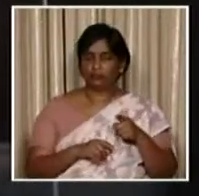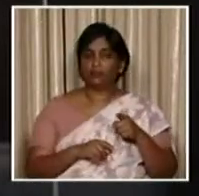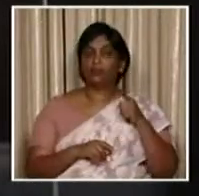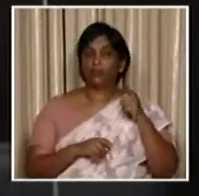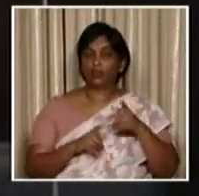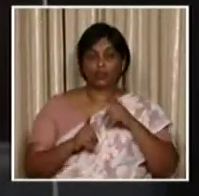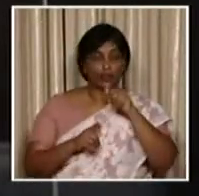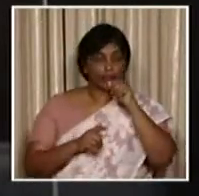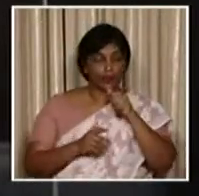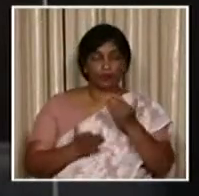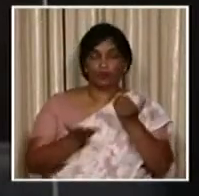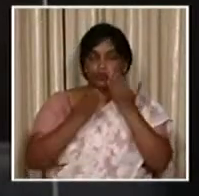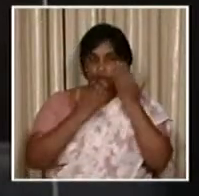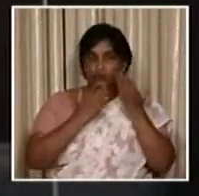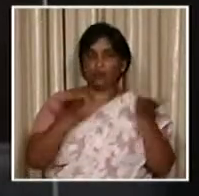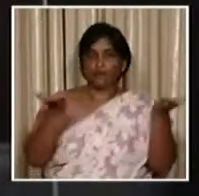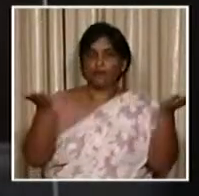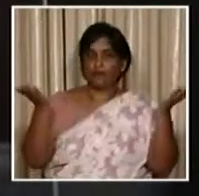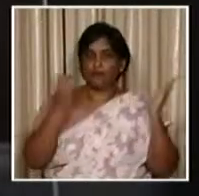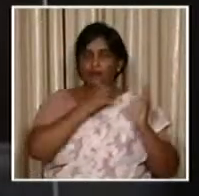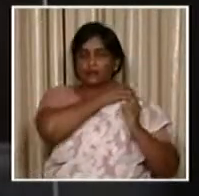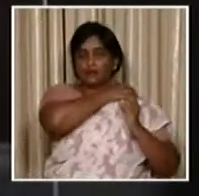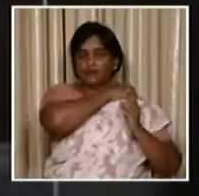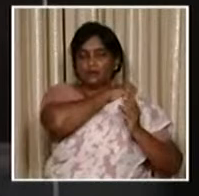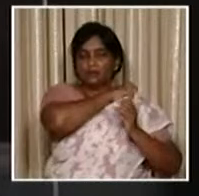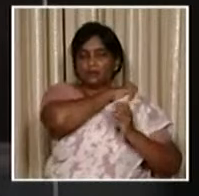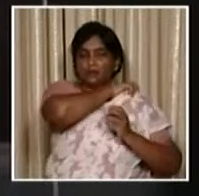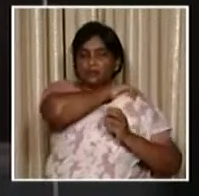Eke jeevamana sadaka me awatak thiyenawa.